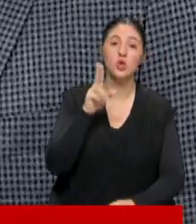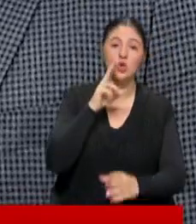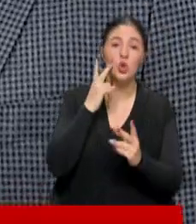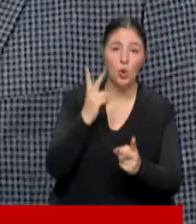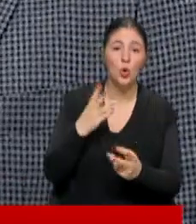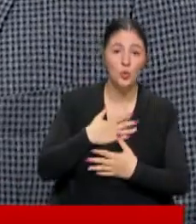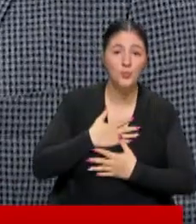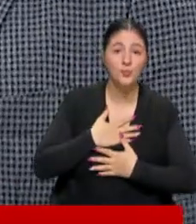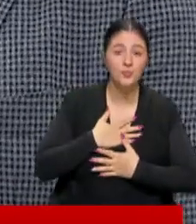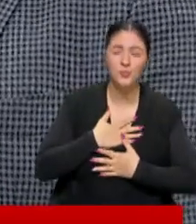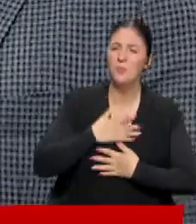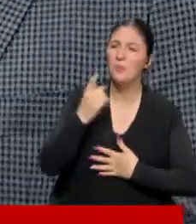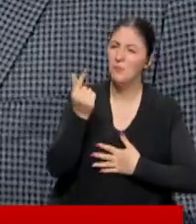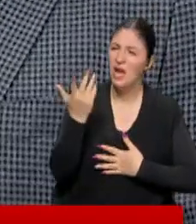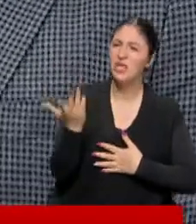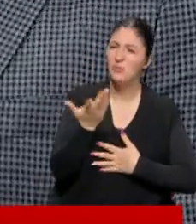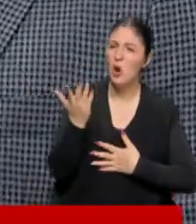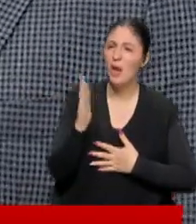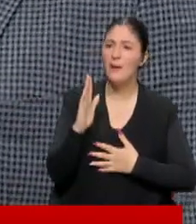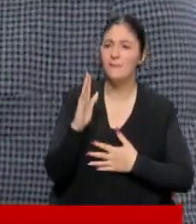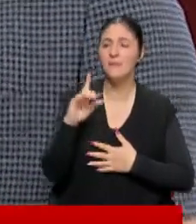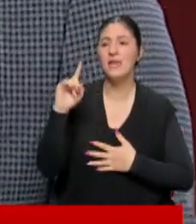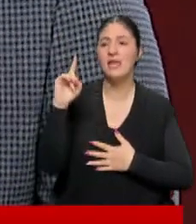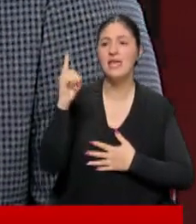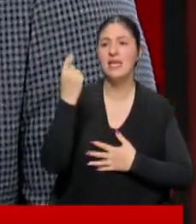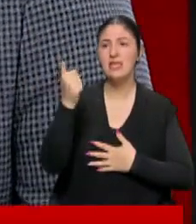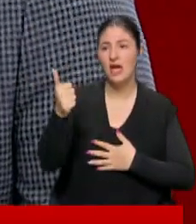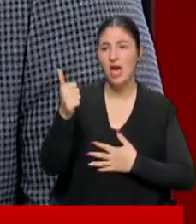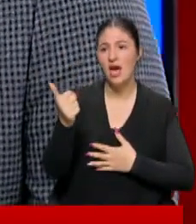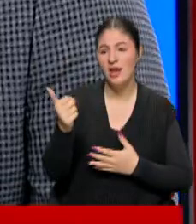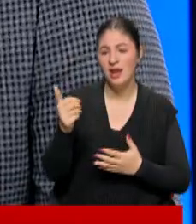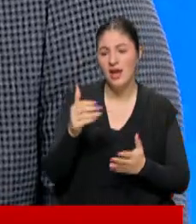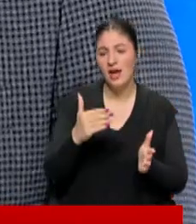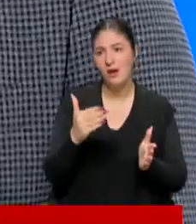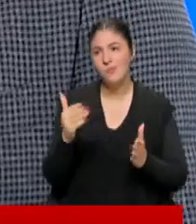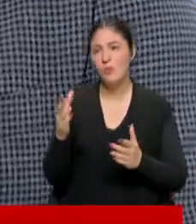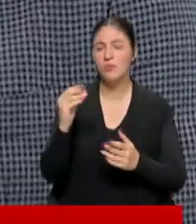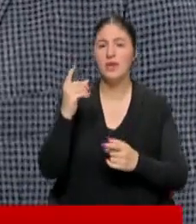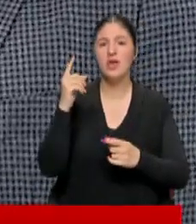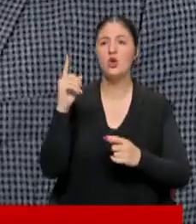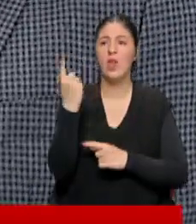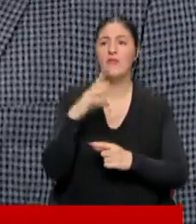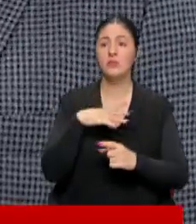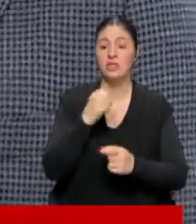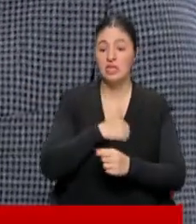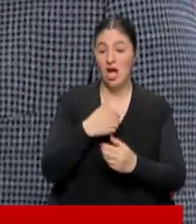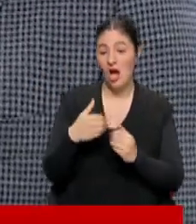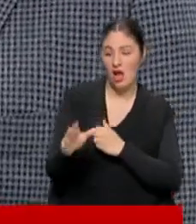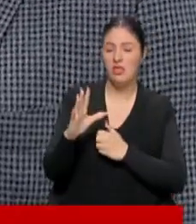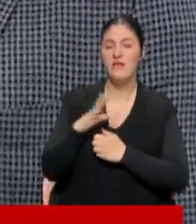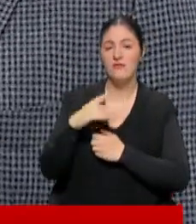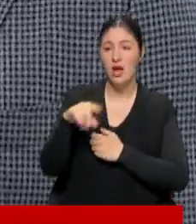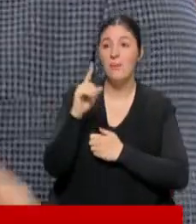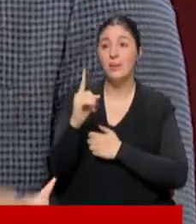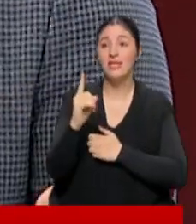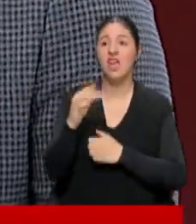görüyorum biraz böyle iktidar iktidara mail etmiş bir yönetim var Anladığım kadarıyla Ama buna kızıp ayrılanlar da var